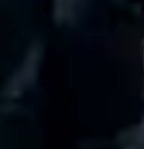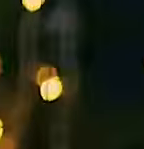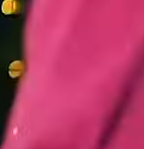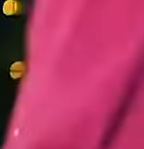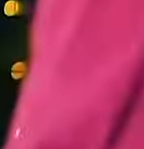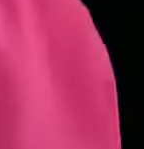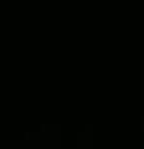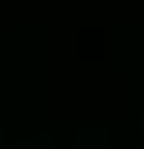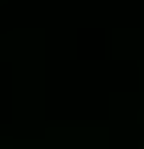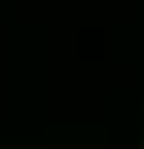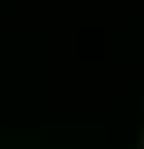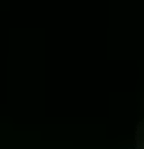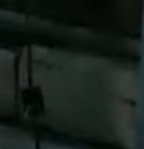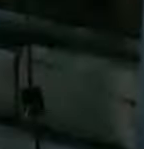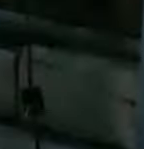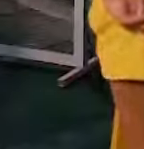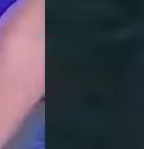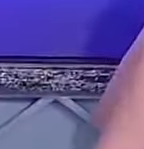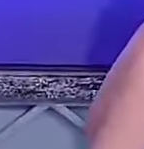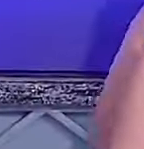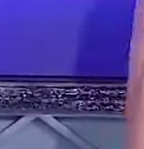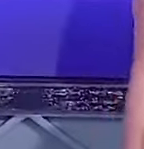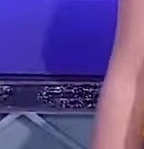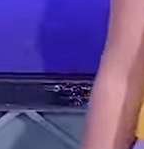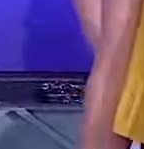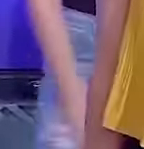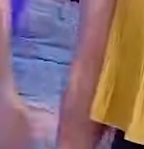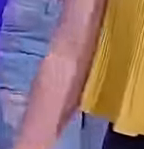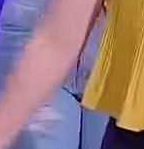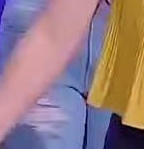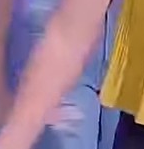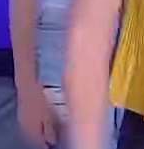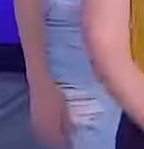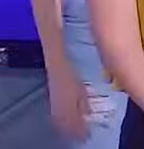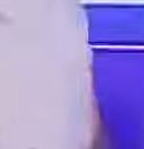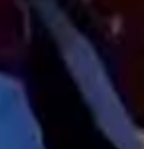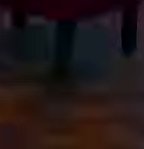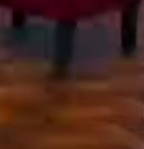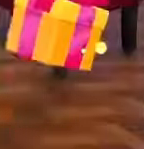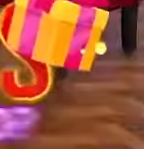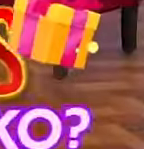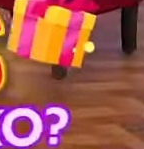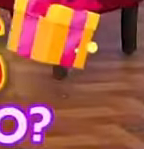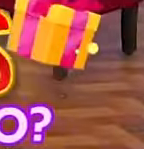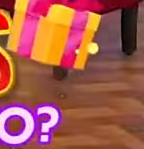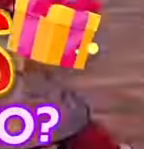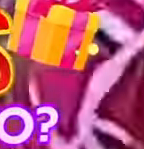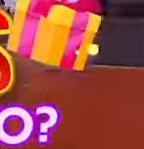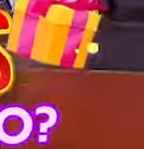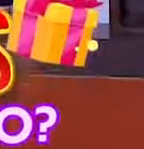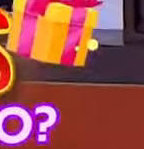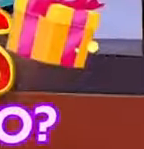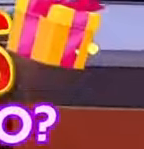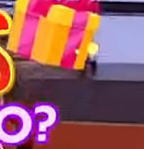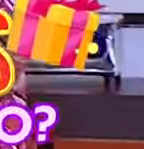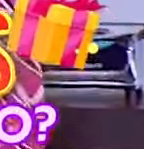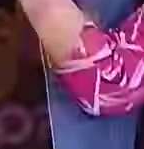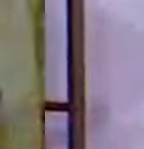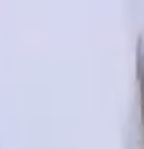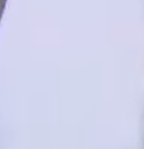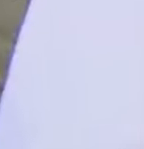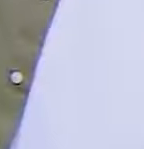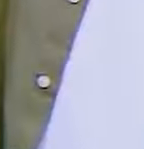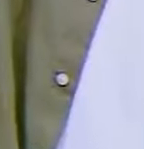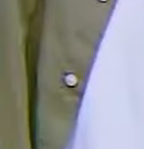Kamisis niya! Boyfriend mo kaya? Oo! Kawai-kawai sa malalamig ang Pasko, huwag kayong magalala. Nandiyan naman si Santa. Siya na